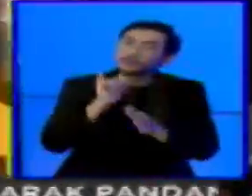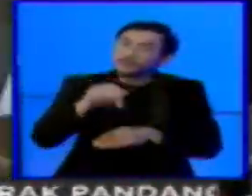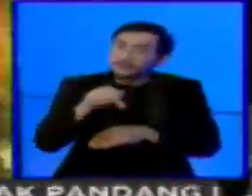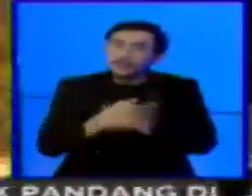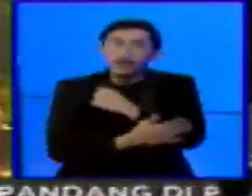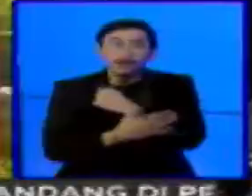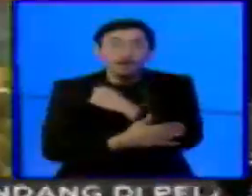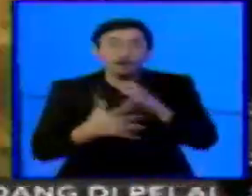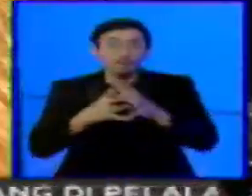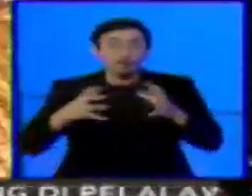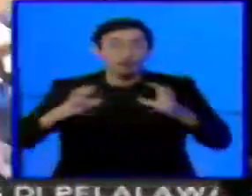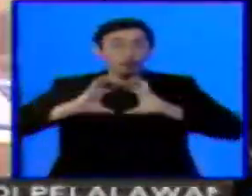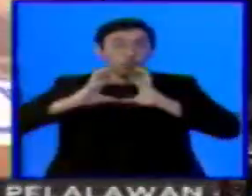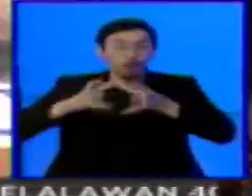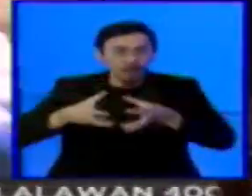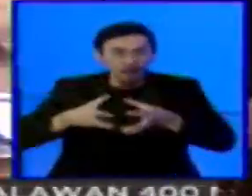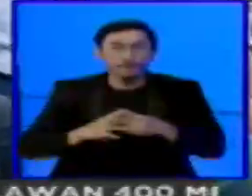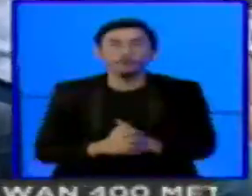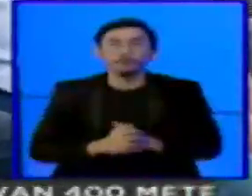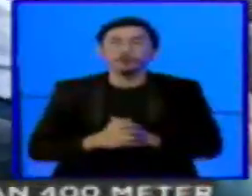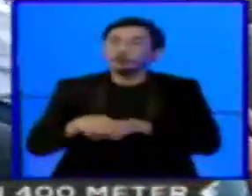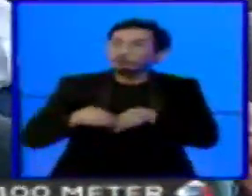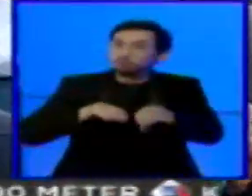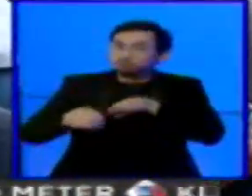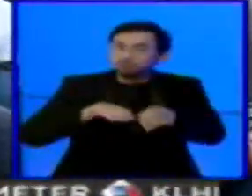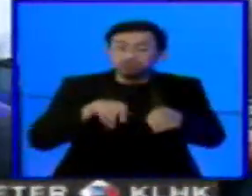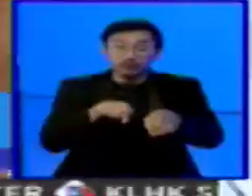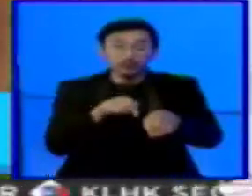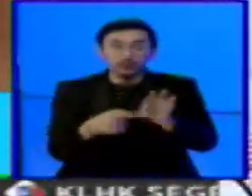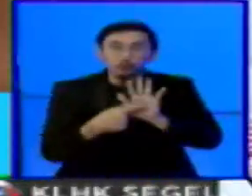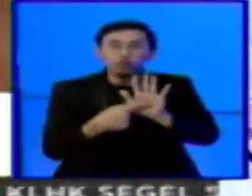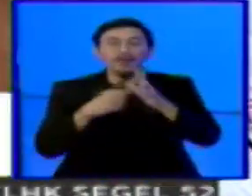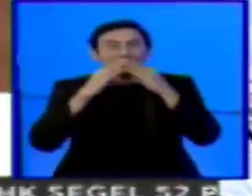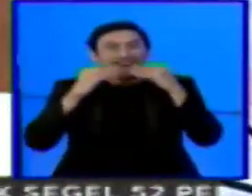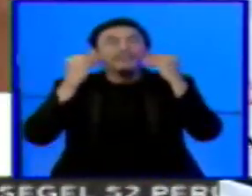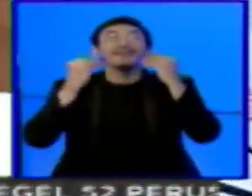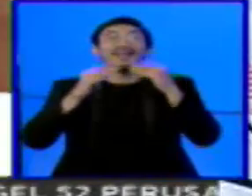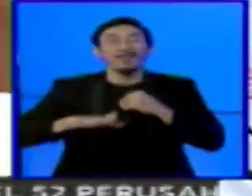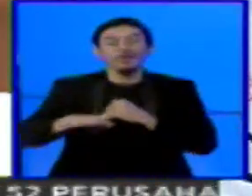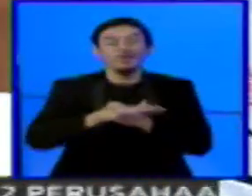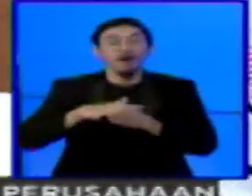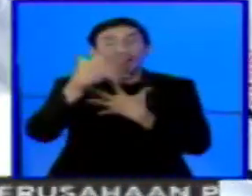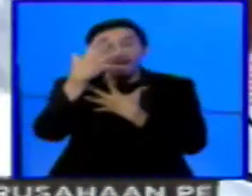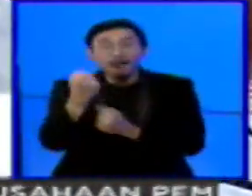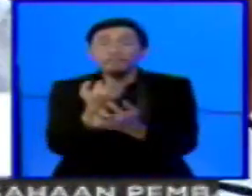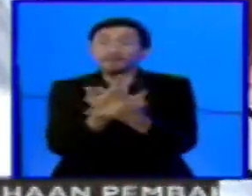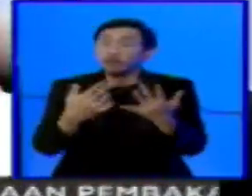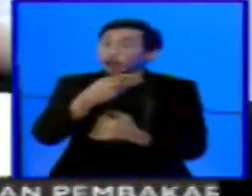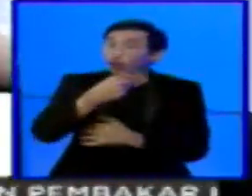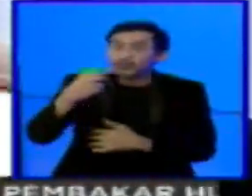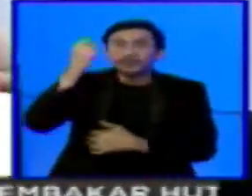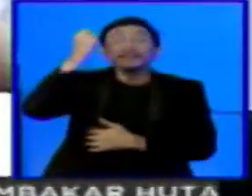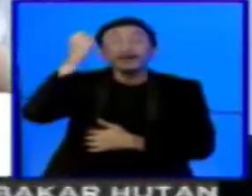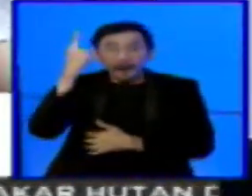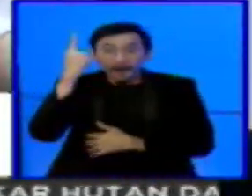Dengan adanya gelaran yang mengedepankan ramah lingkungan, diharapkan mampu menyadarkan masyarakat Indonesia akan pentingnya mengurangi polusi